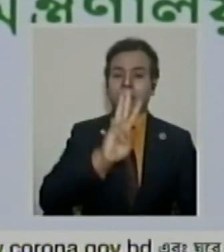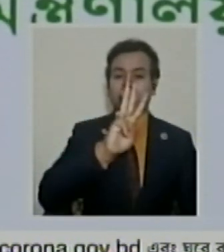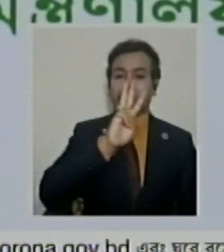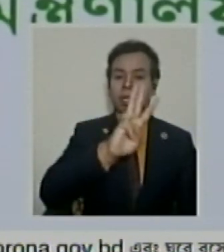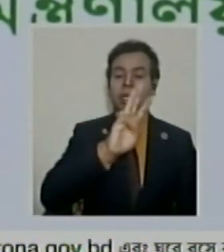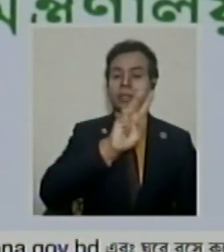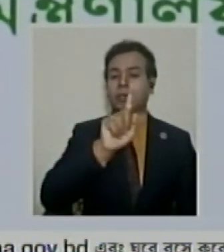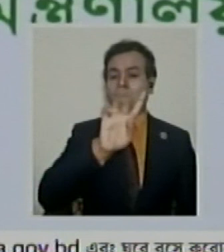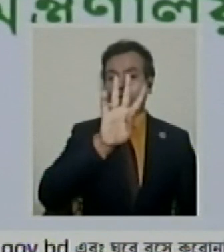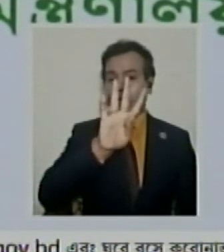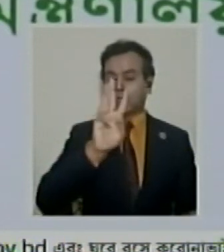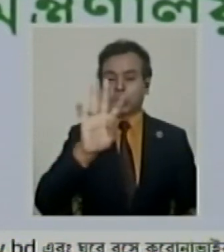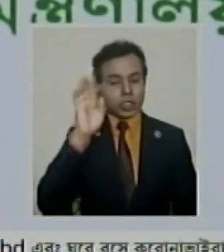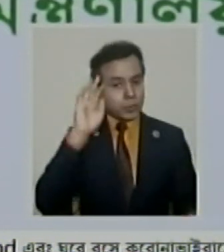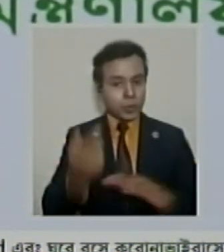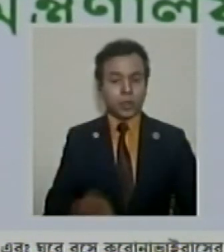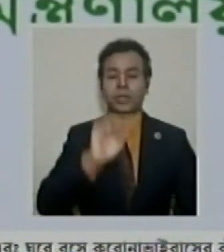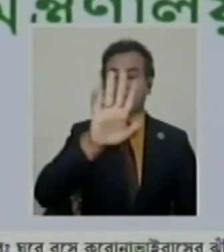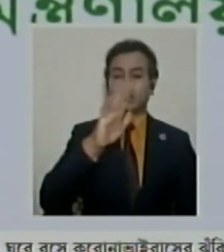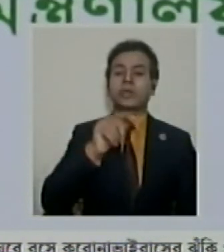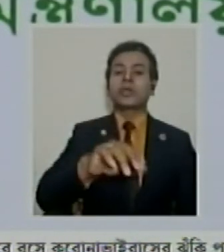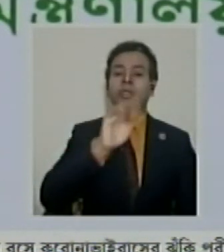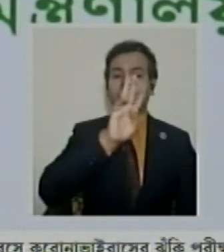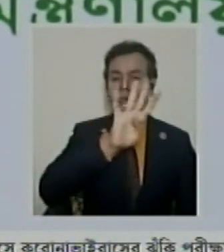বয়স বিশ্লেষণে 31 থেকে 30 1 জন,